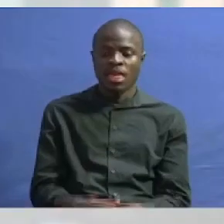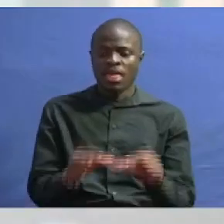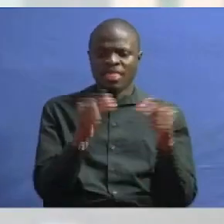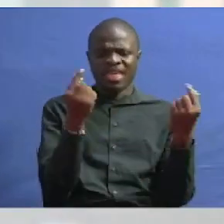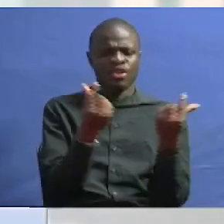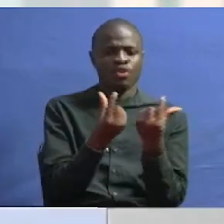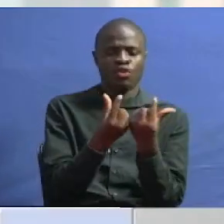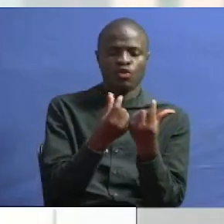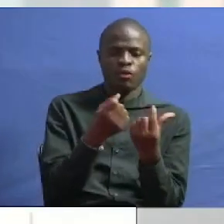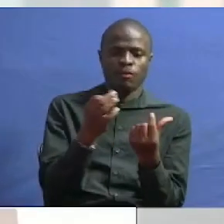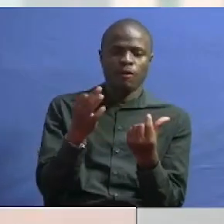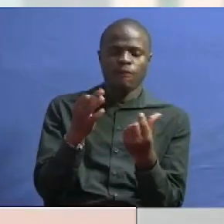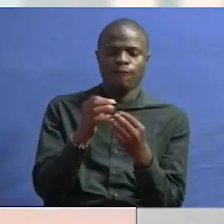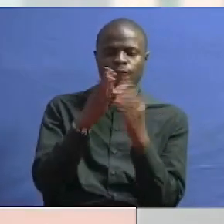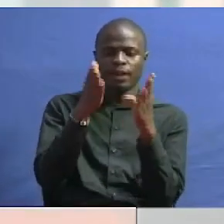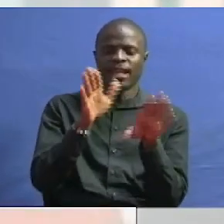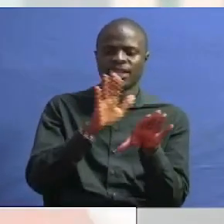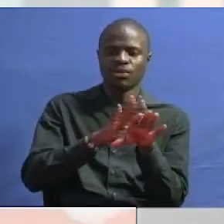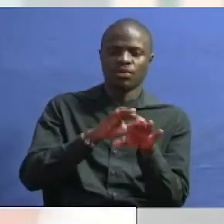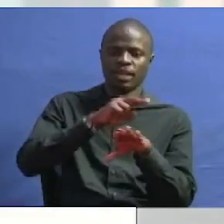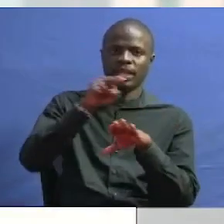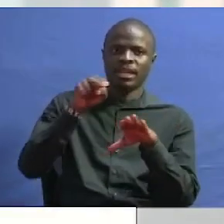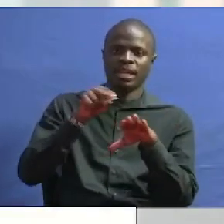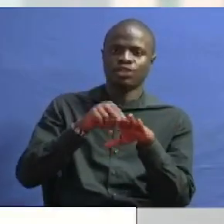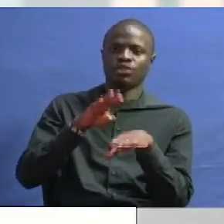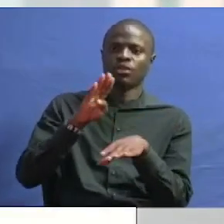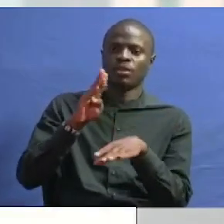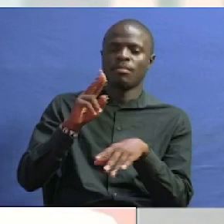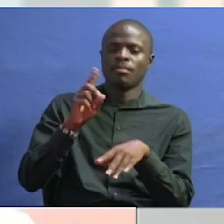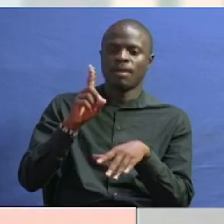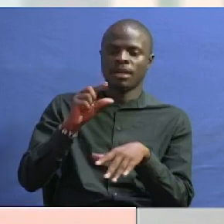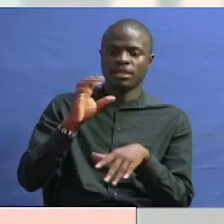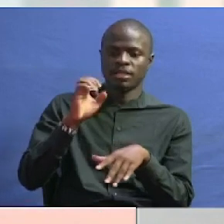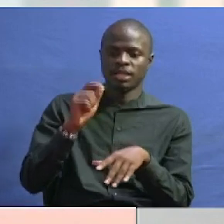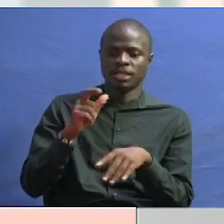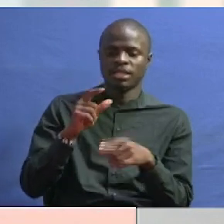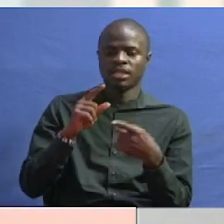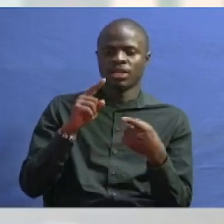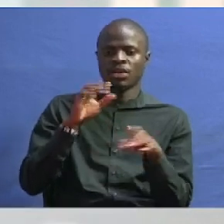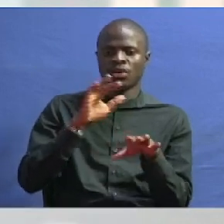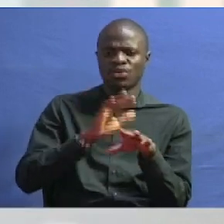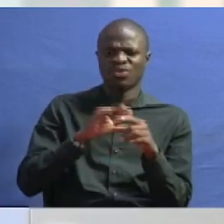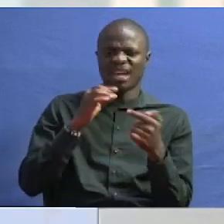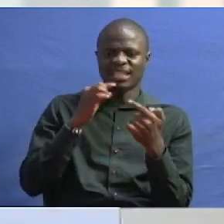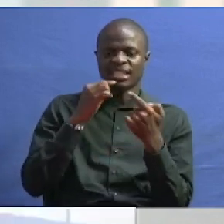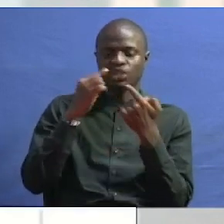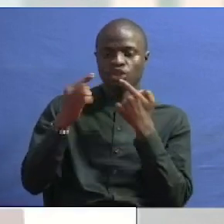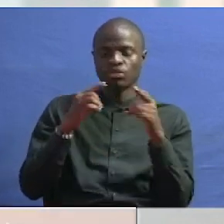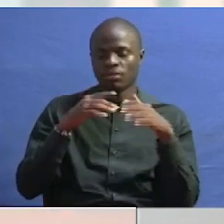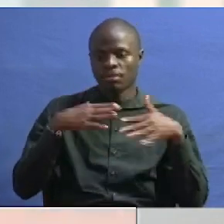kundi la kamati ya bajeti la taifa hii leo limeshirikisha umma kuhusiana na bajeti ya mwaka wa kifedha wa mwaka wa